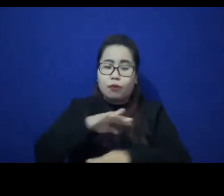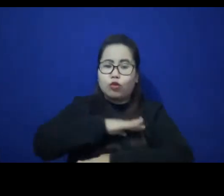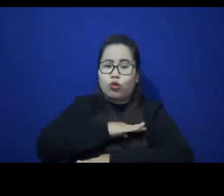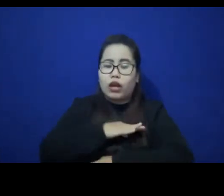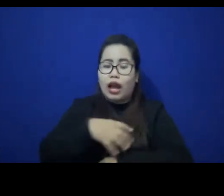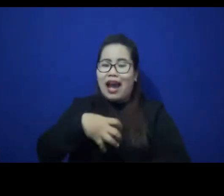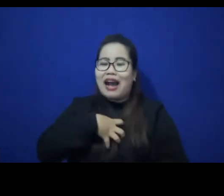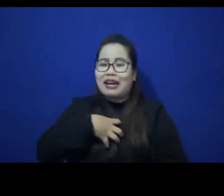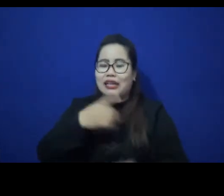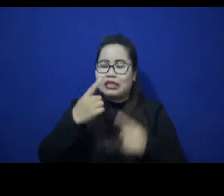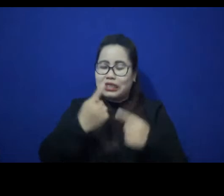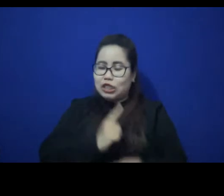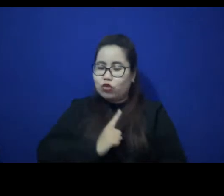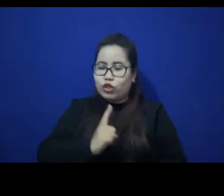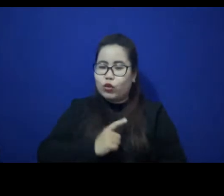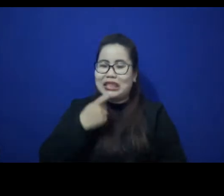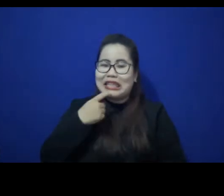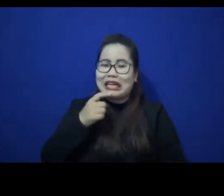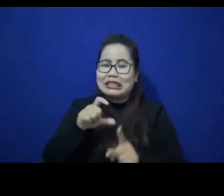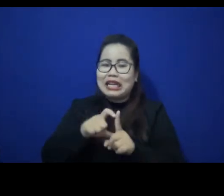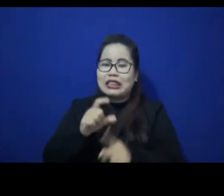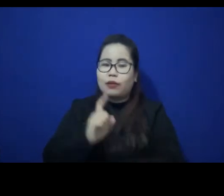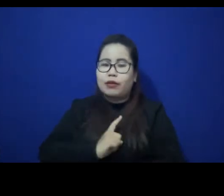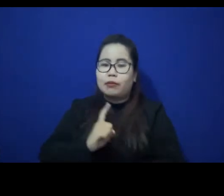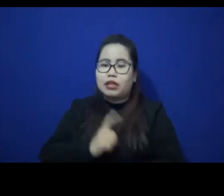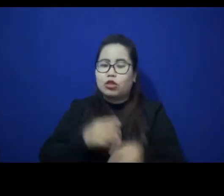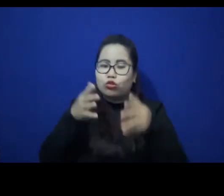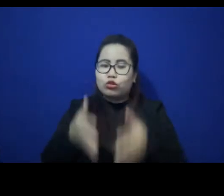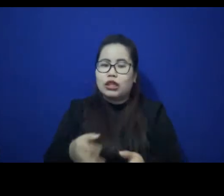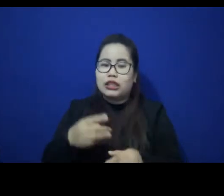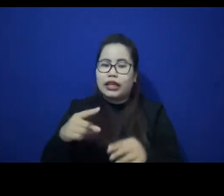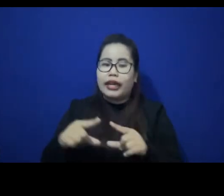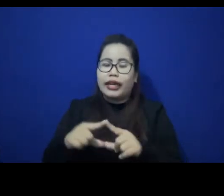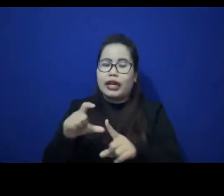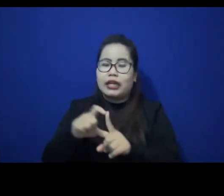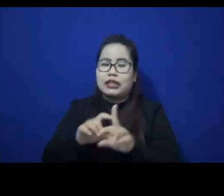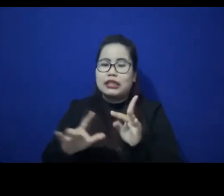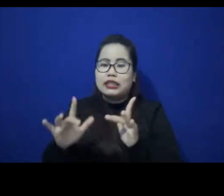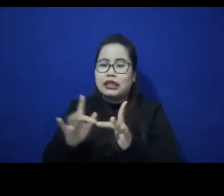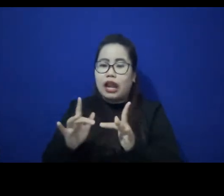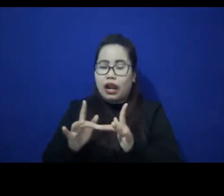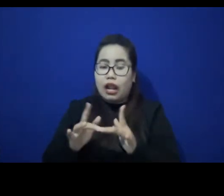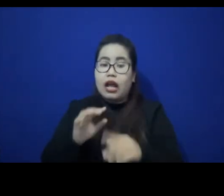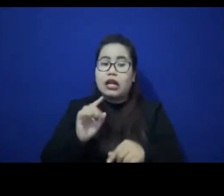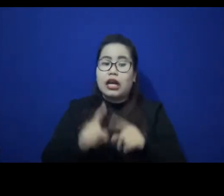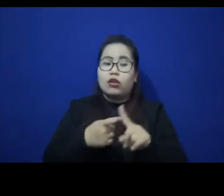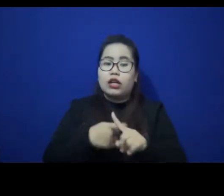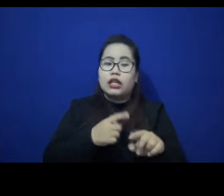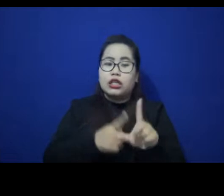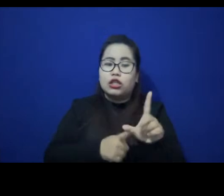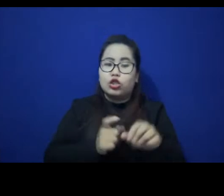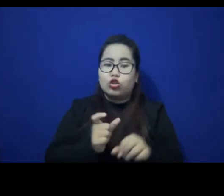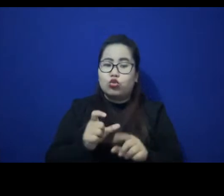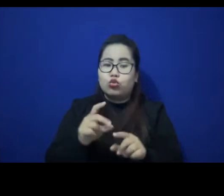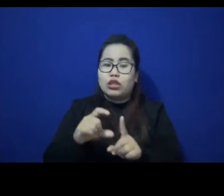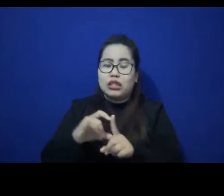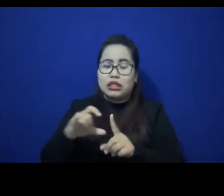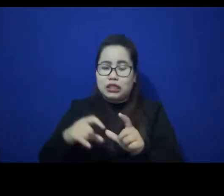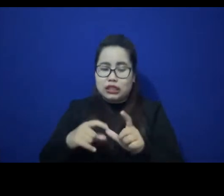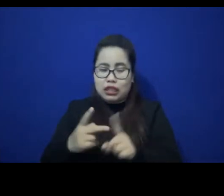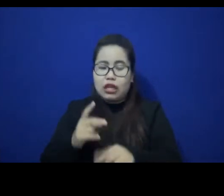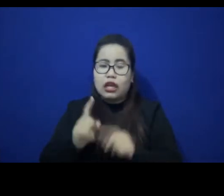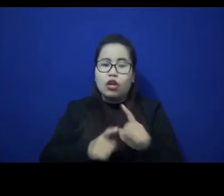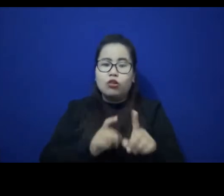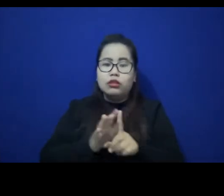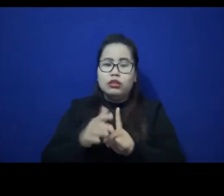individual terkait data pribadi khususnya di era digital nah skyrich secara yuridis perlindungan data pribadi